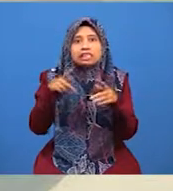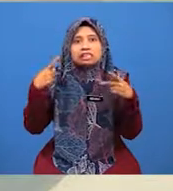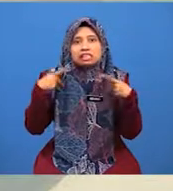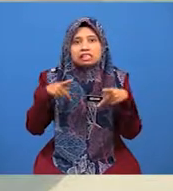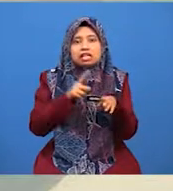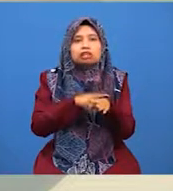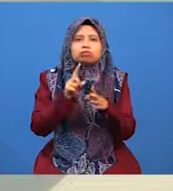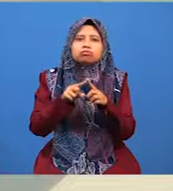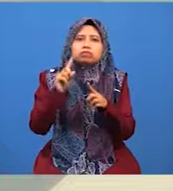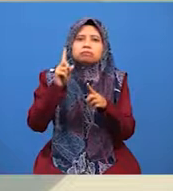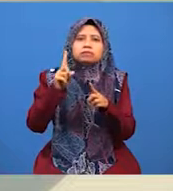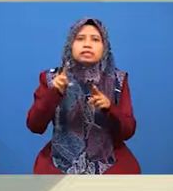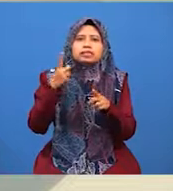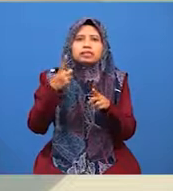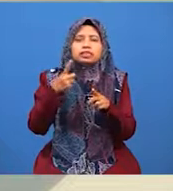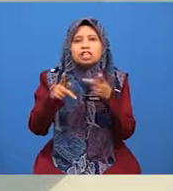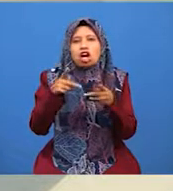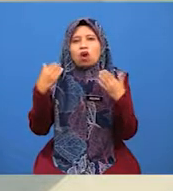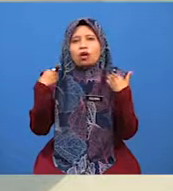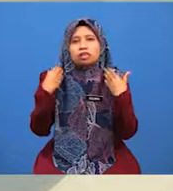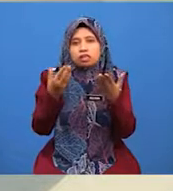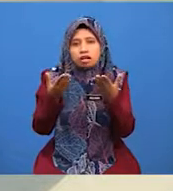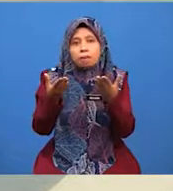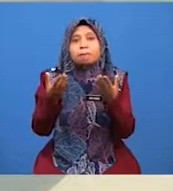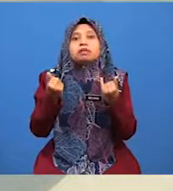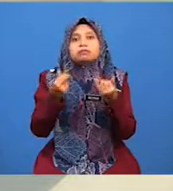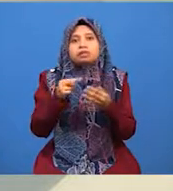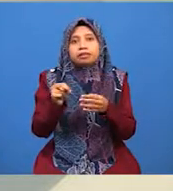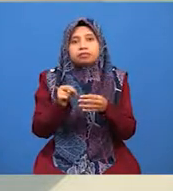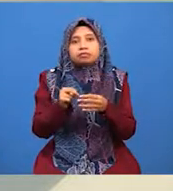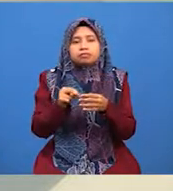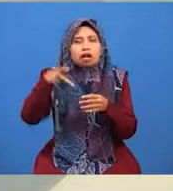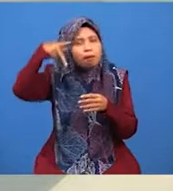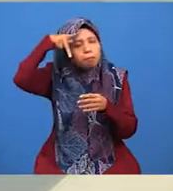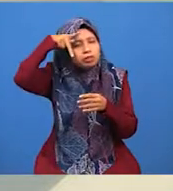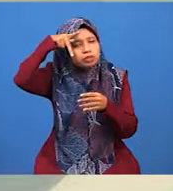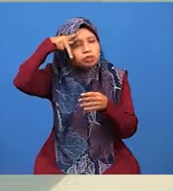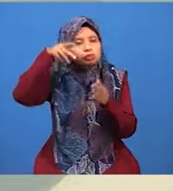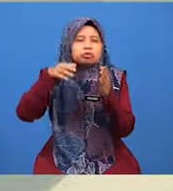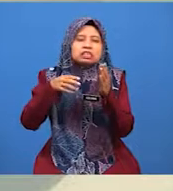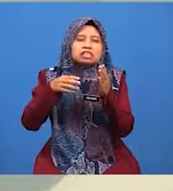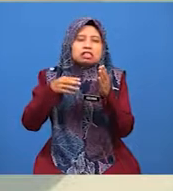mana-mana sahaja jika ada permintaan. Parjo digelar